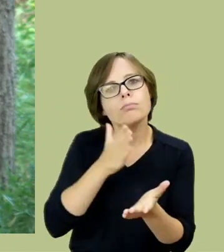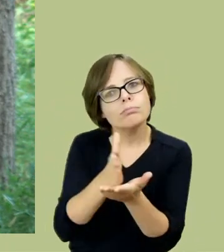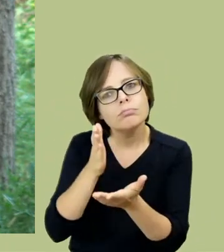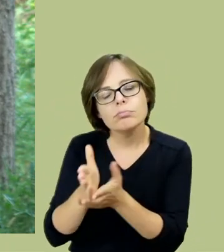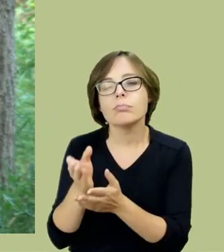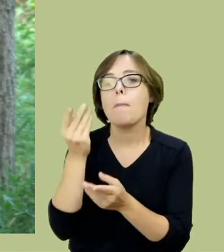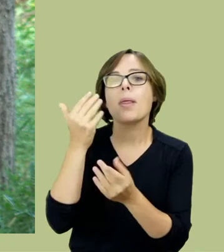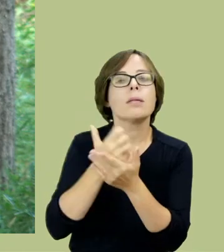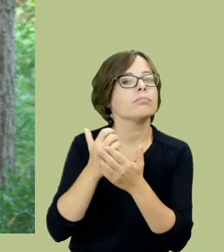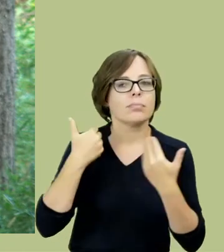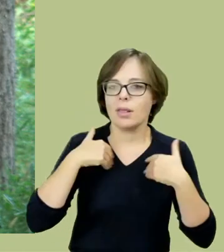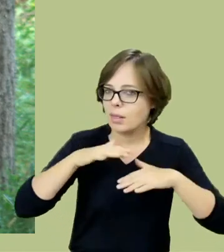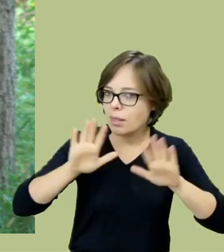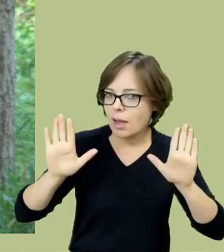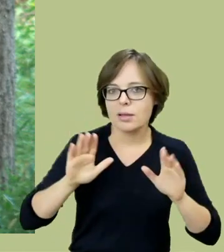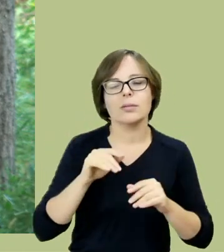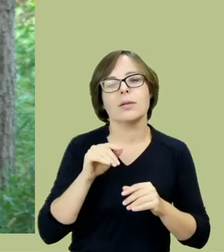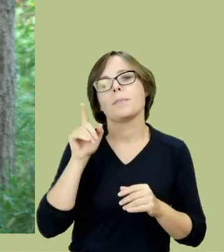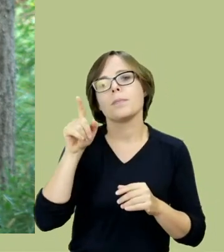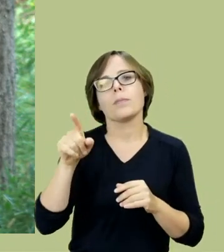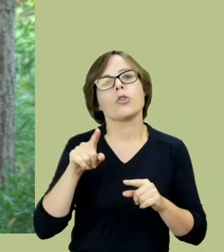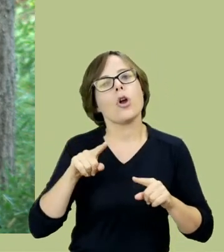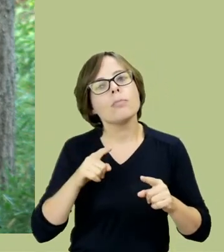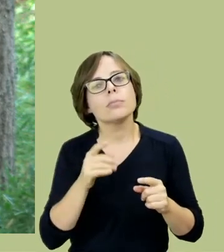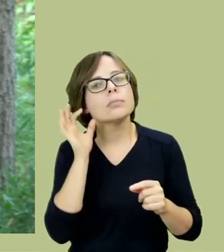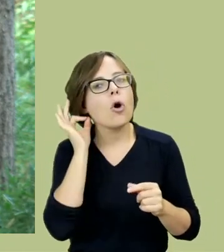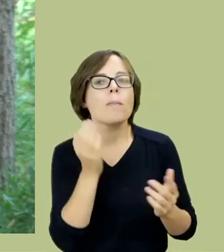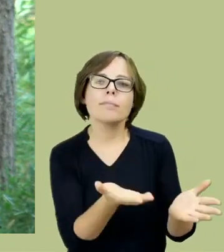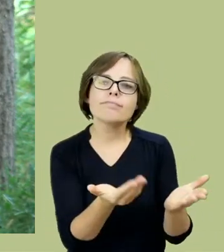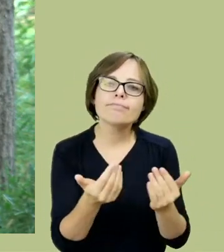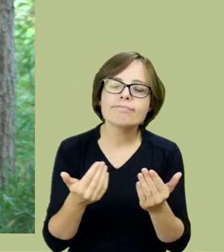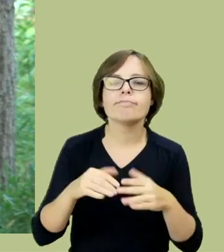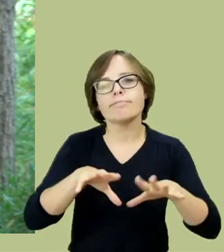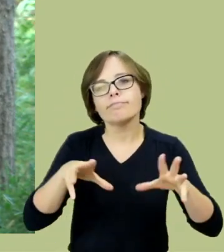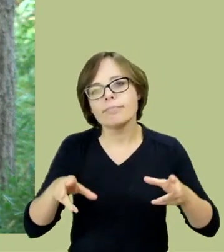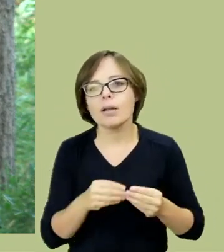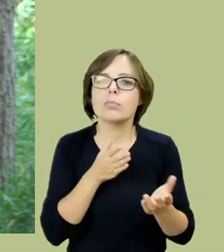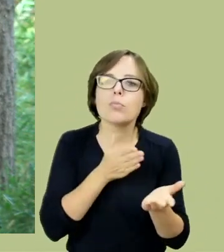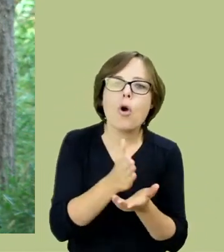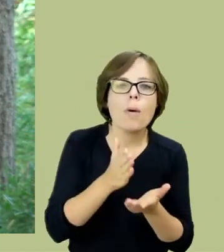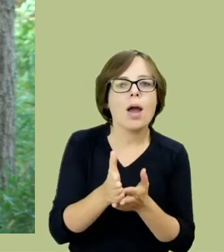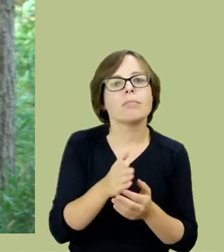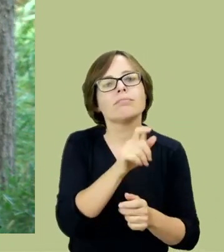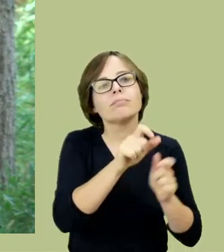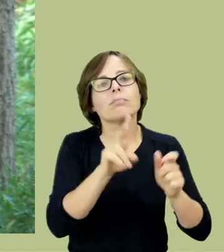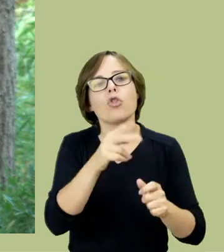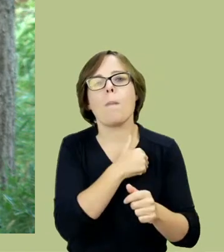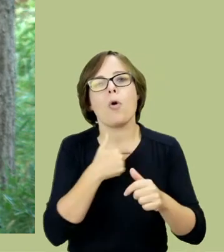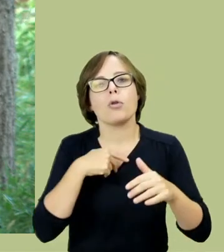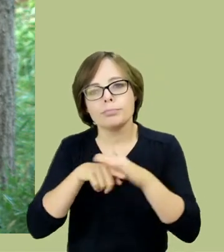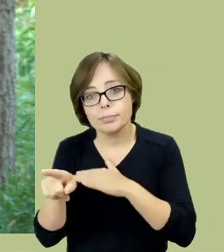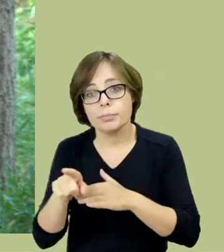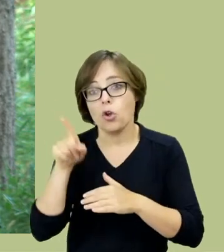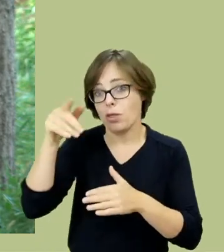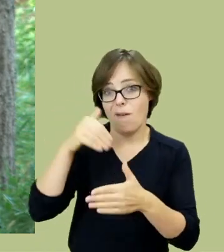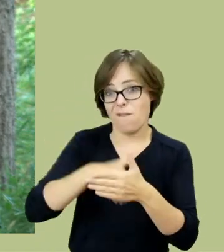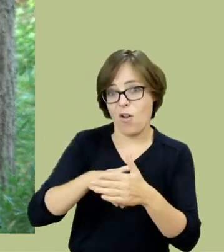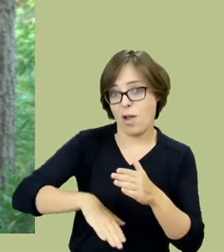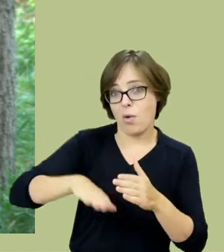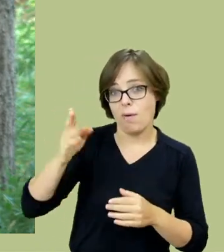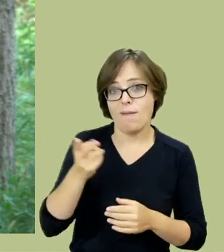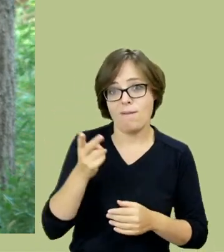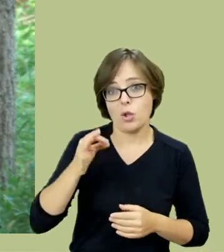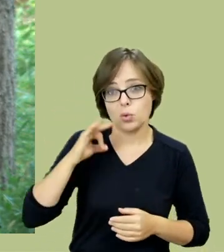pieniędzy, organizowała wokół siebie panie, pomagała polskim emigrantom, wychowała córki, które jedna